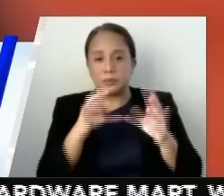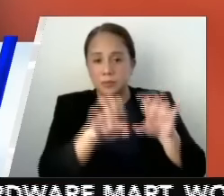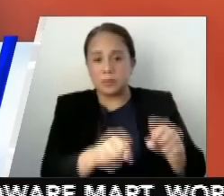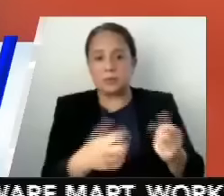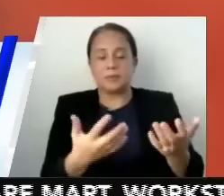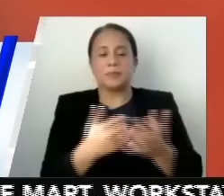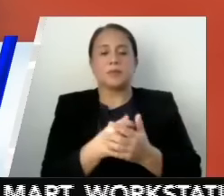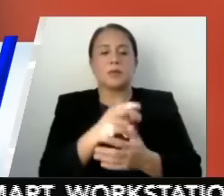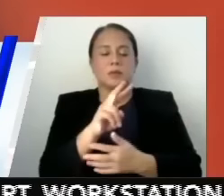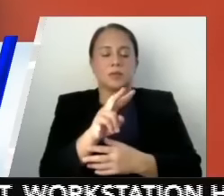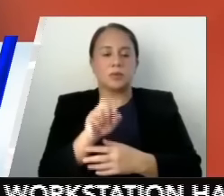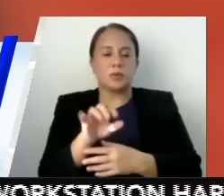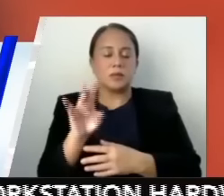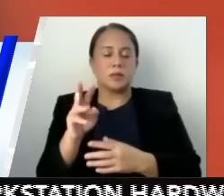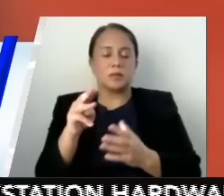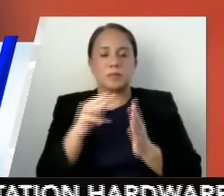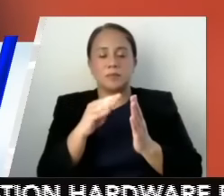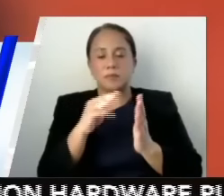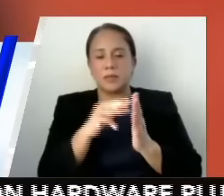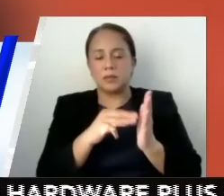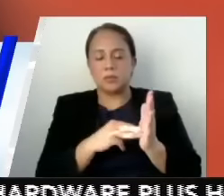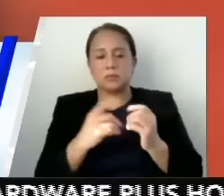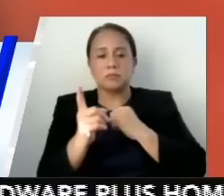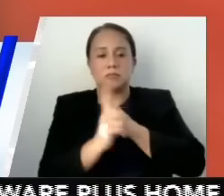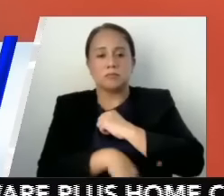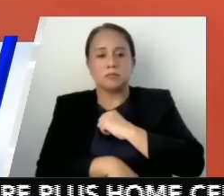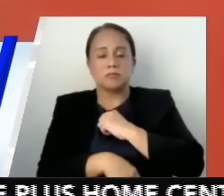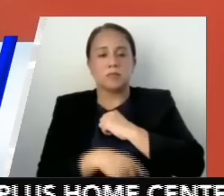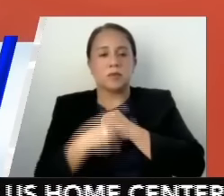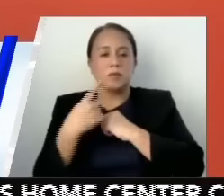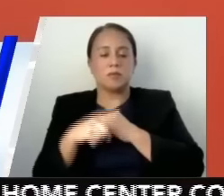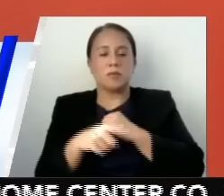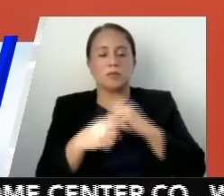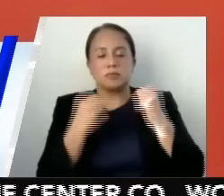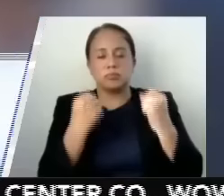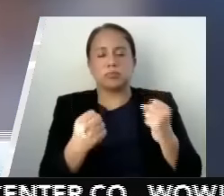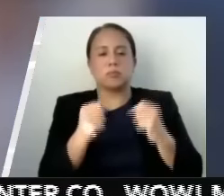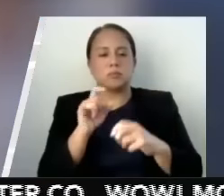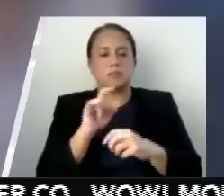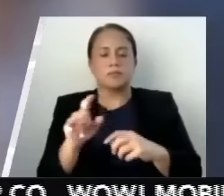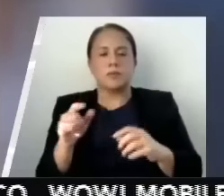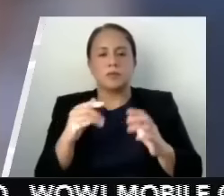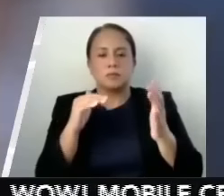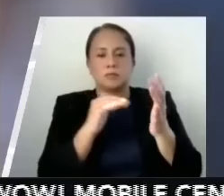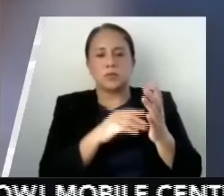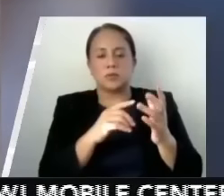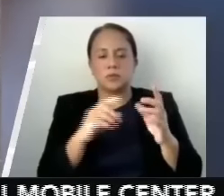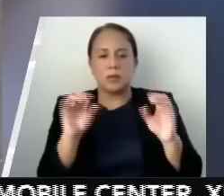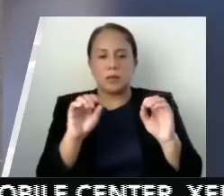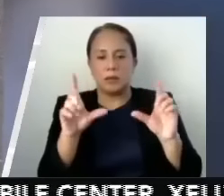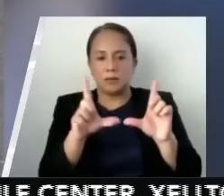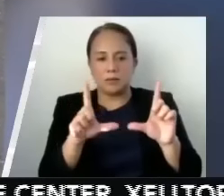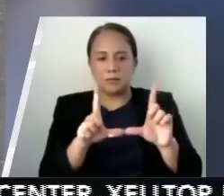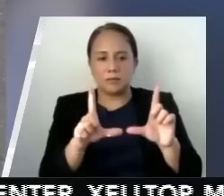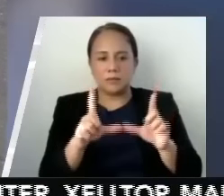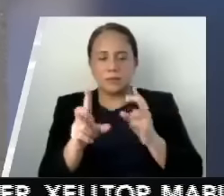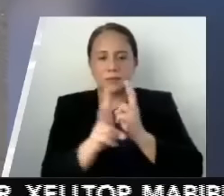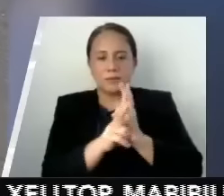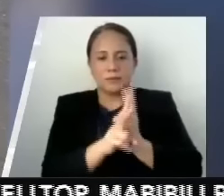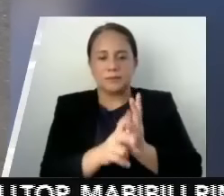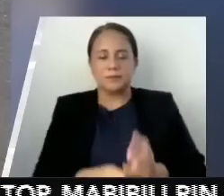million pesos ang kabuuang multang pinataw sa pinaikting na kampanya kontra colorum. Para sa GMA Integrated News,